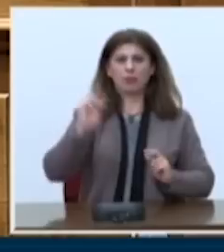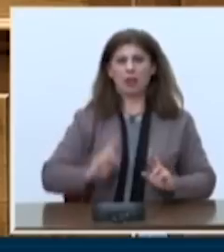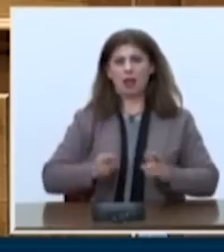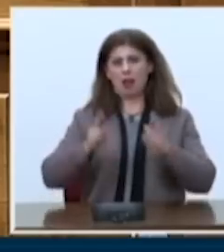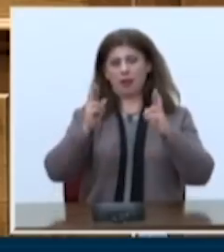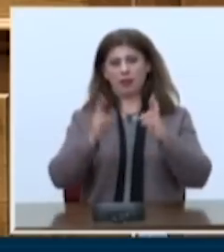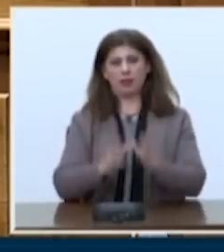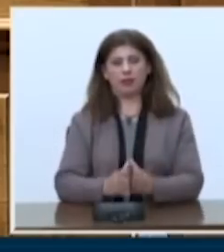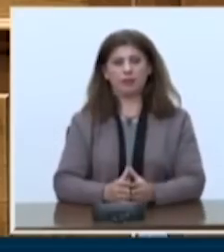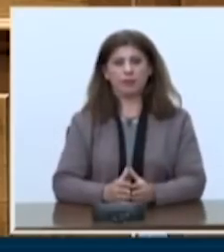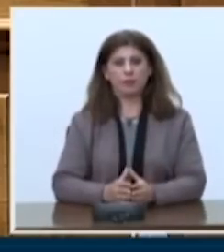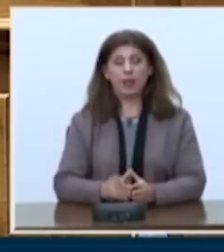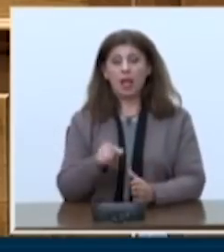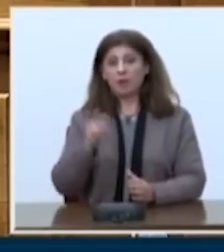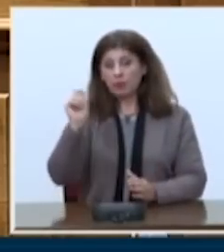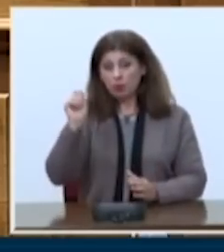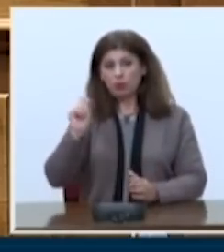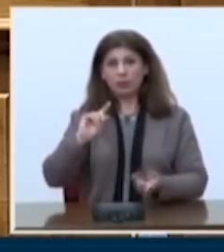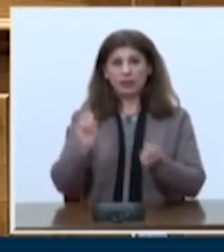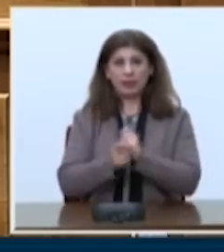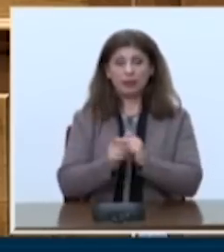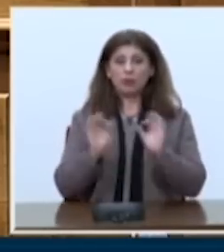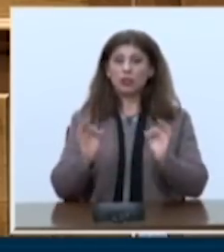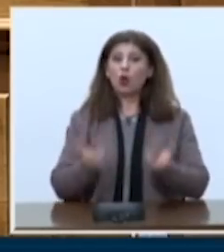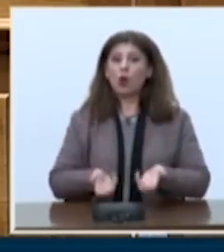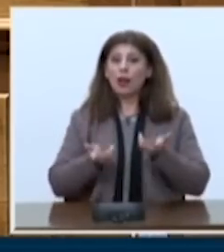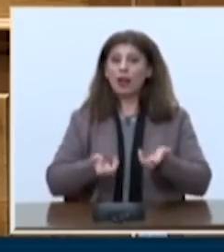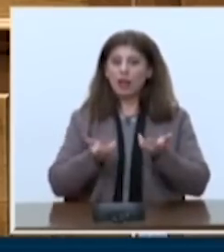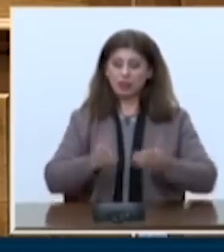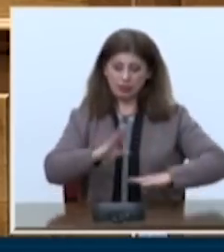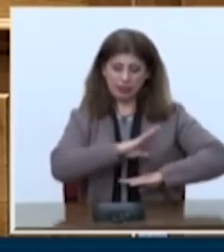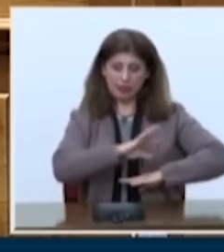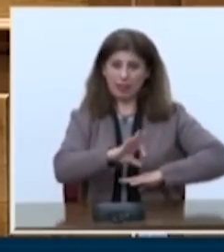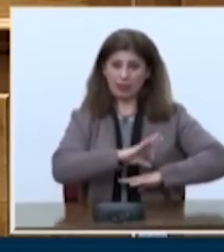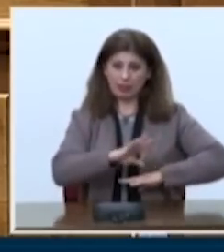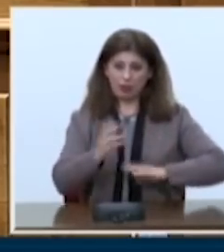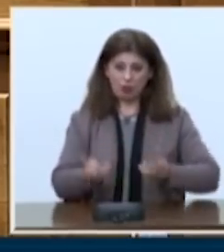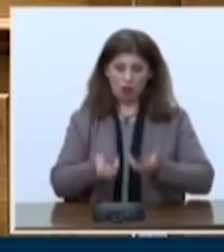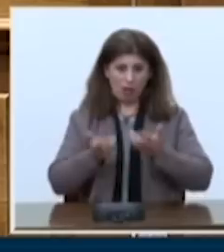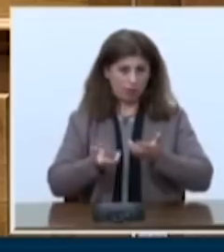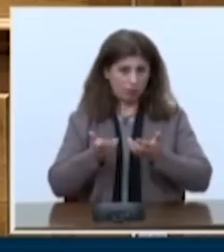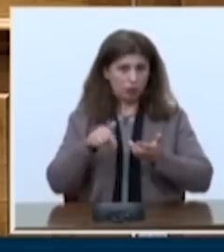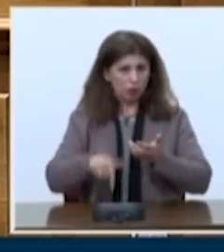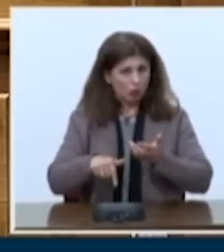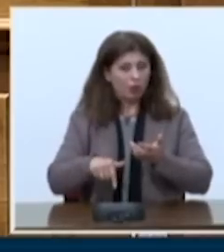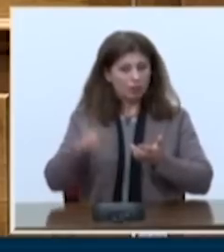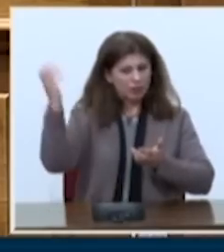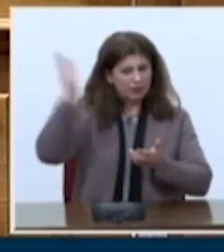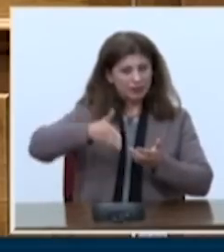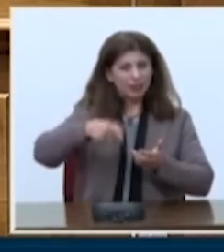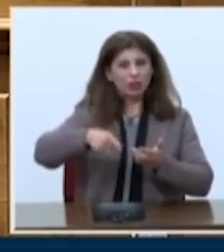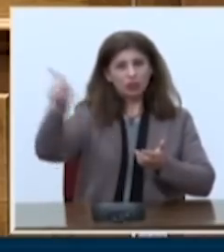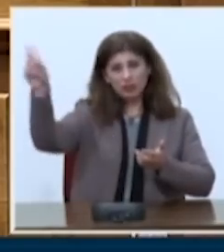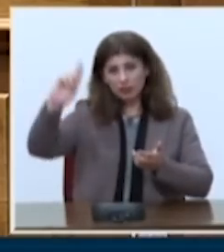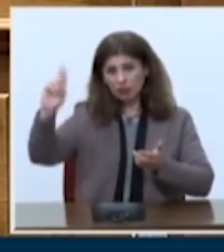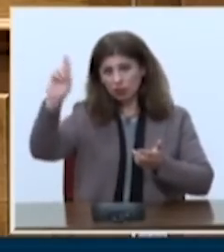πολιτική ήταν που μετέτρεψε το φυσικό αέριο σε στρατηγικό καύσιμο και τώρα με τις κυρώσεις προς τη Ρωσία